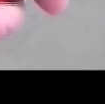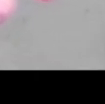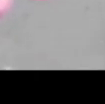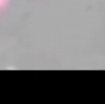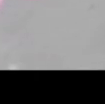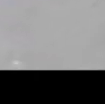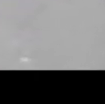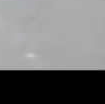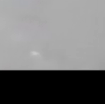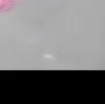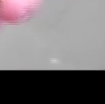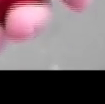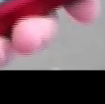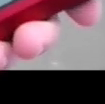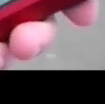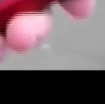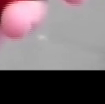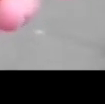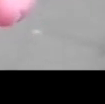вибрати у розділі «Перевірка включення»